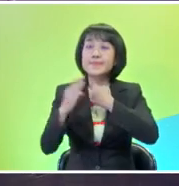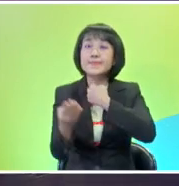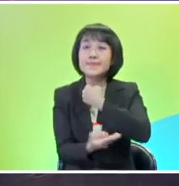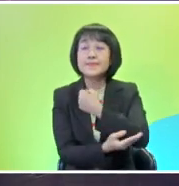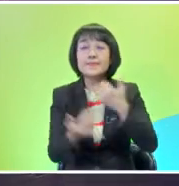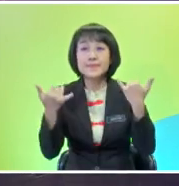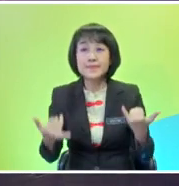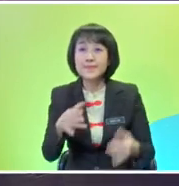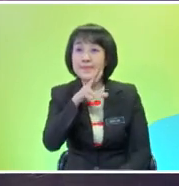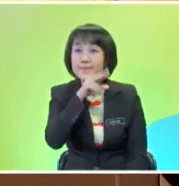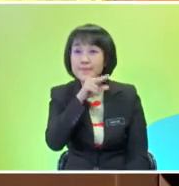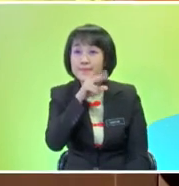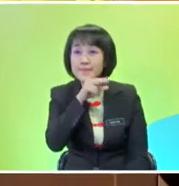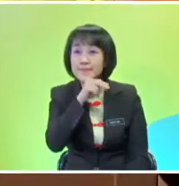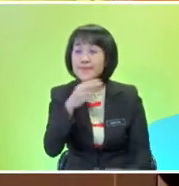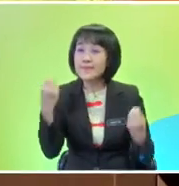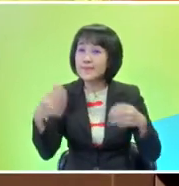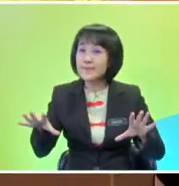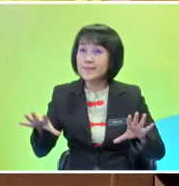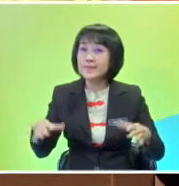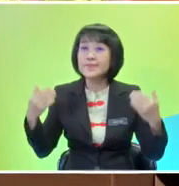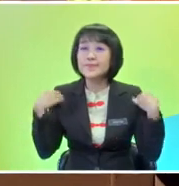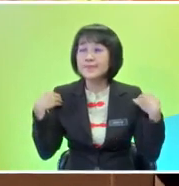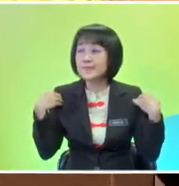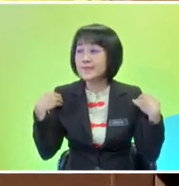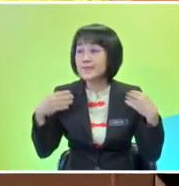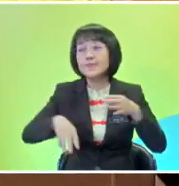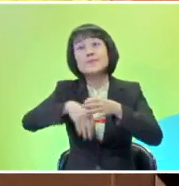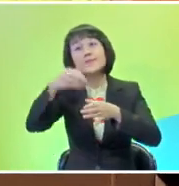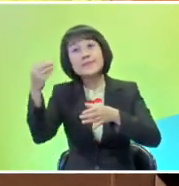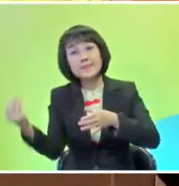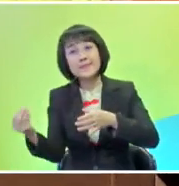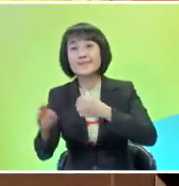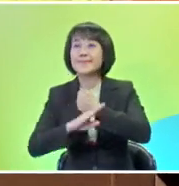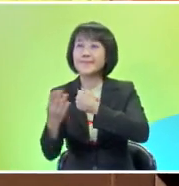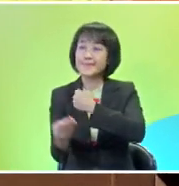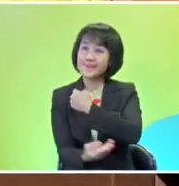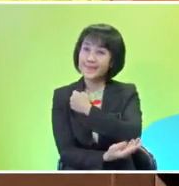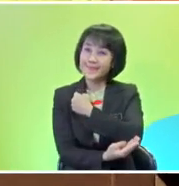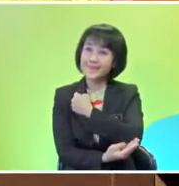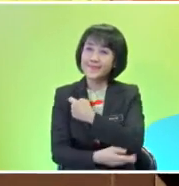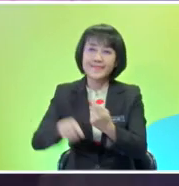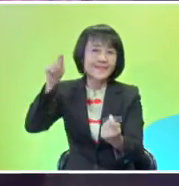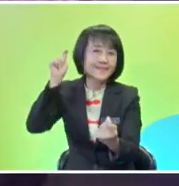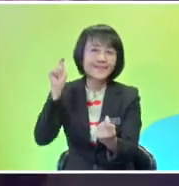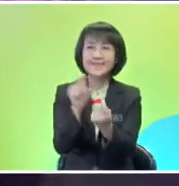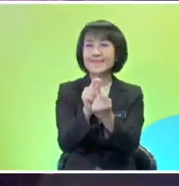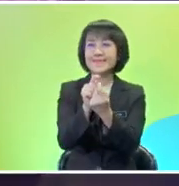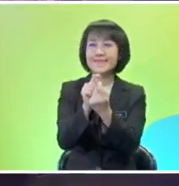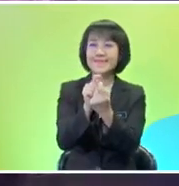sekarang itik sed sudah berada di mana di luar bakul tepat